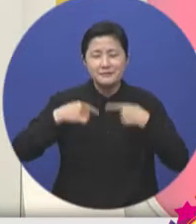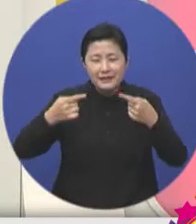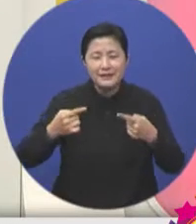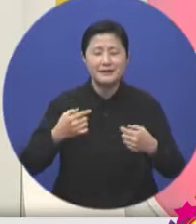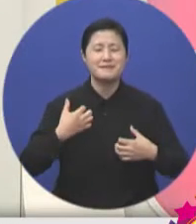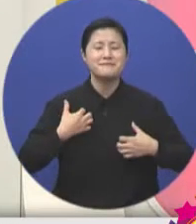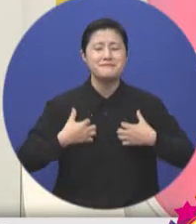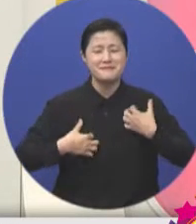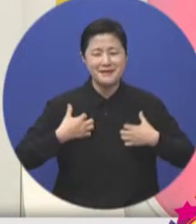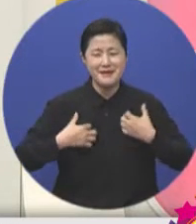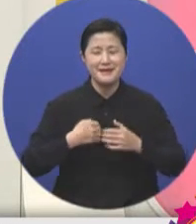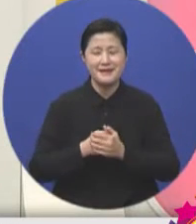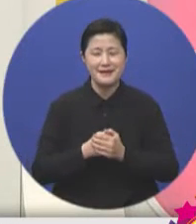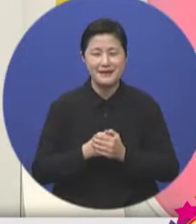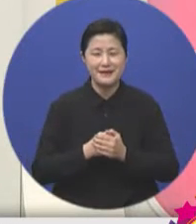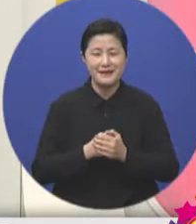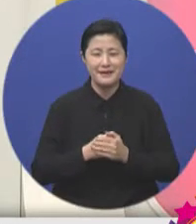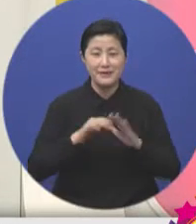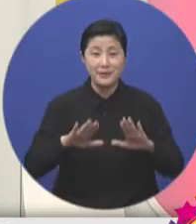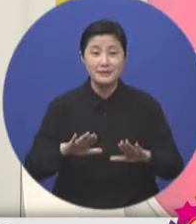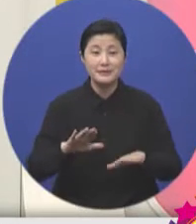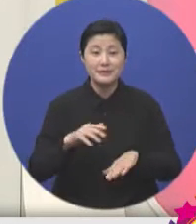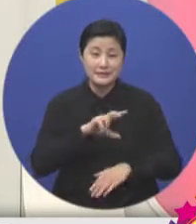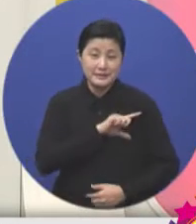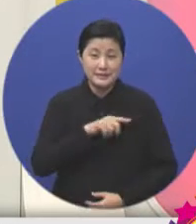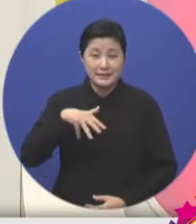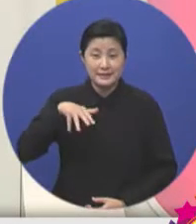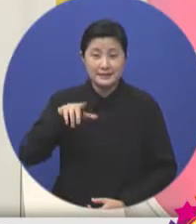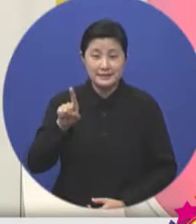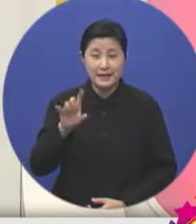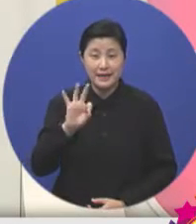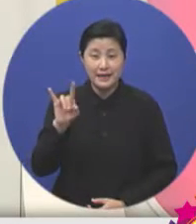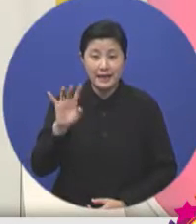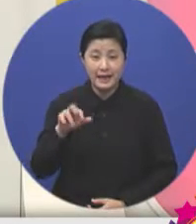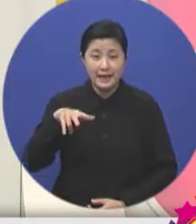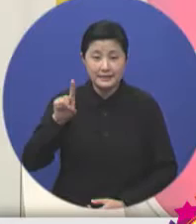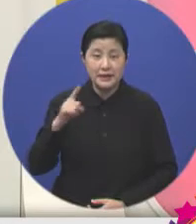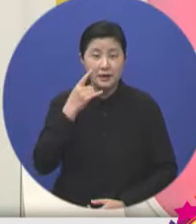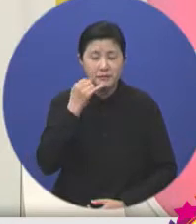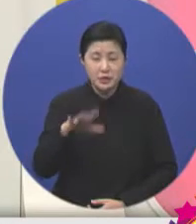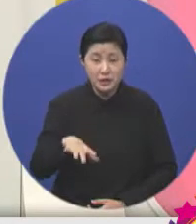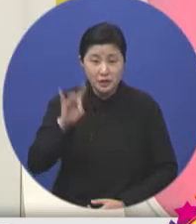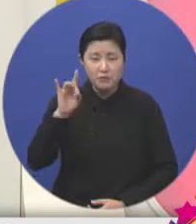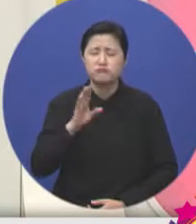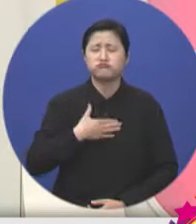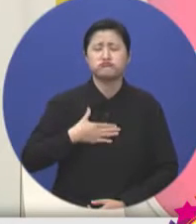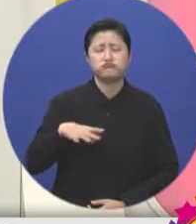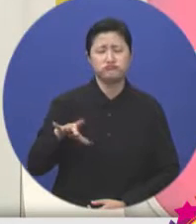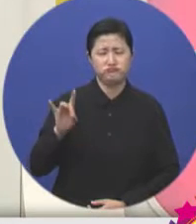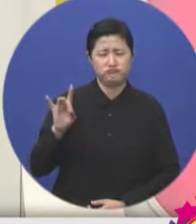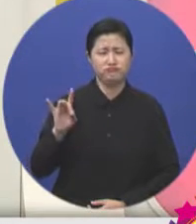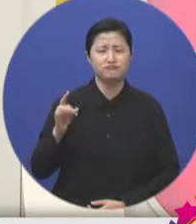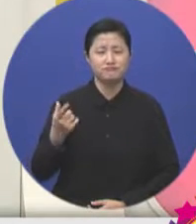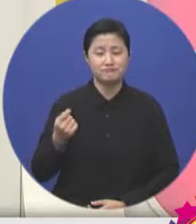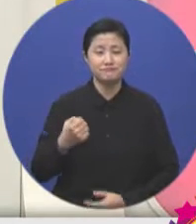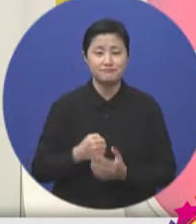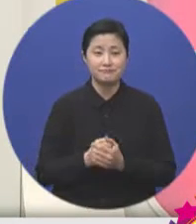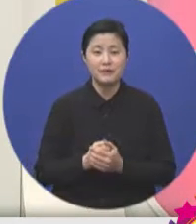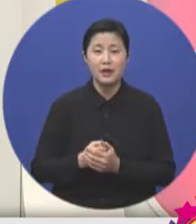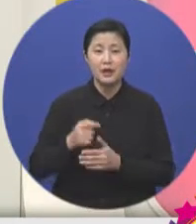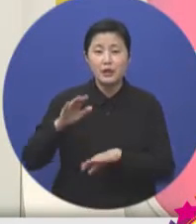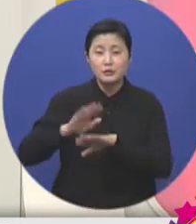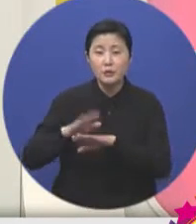반갑습니다. 오, 오늘 차 앵자 어머님께서도 처음이세요? 처음이지. 우리 안